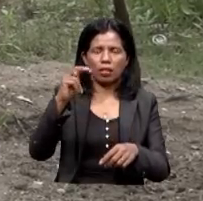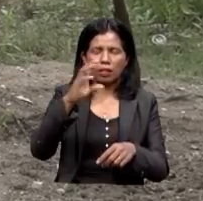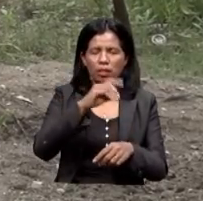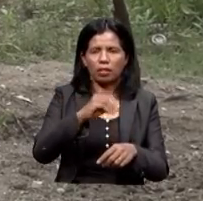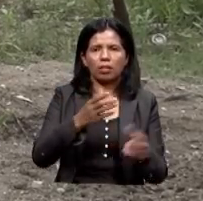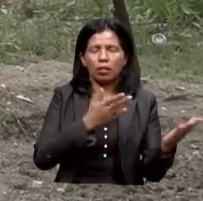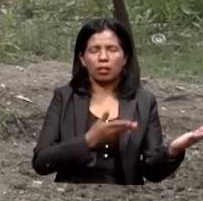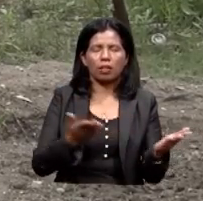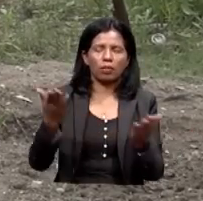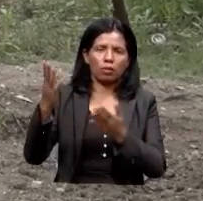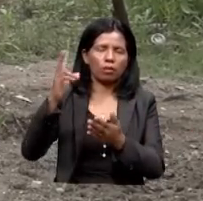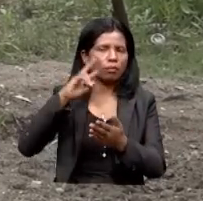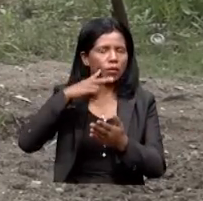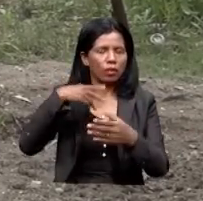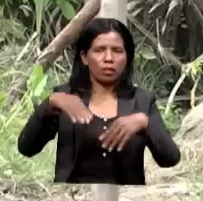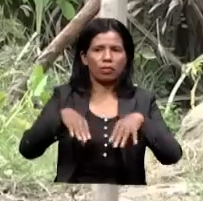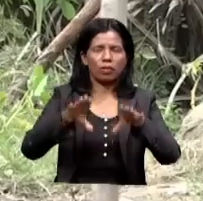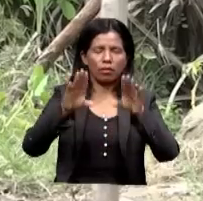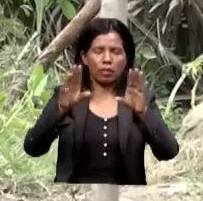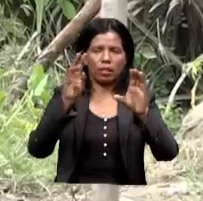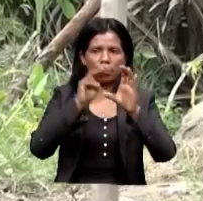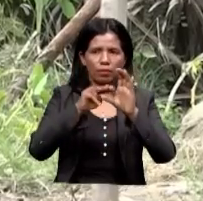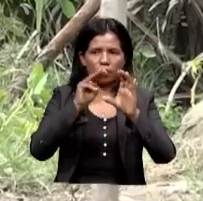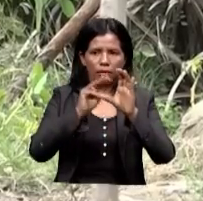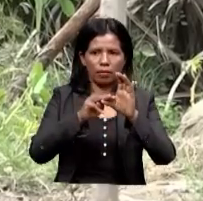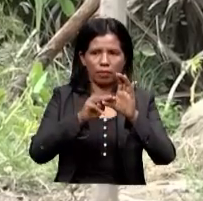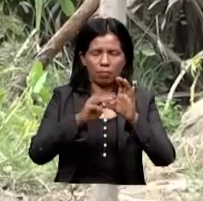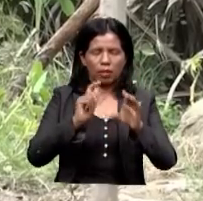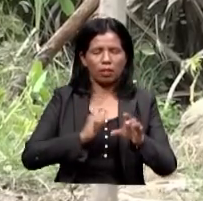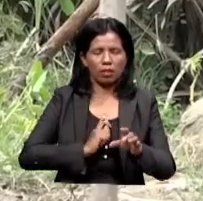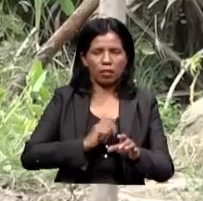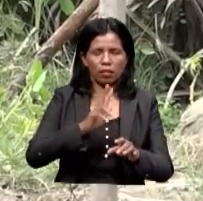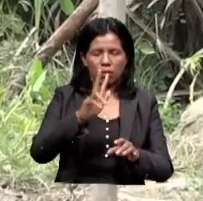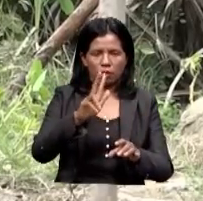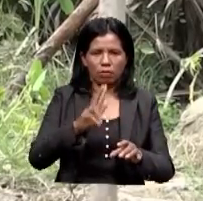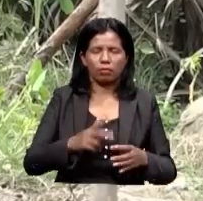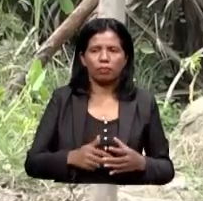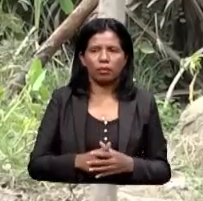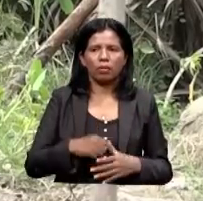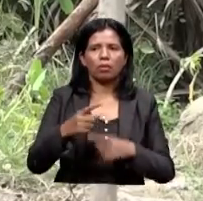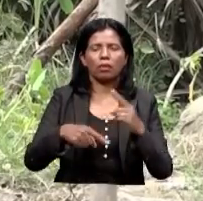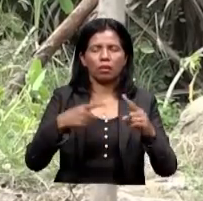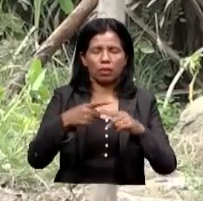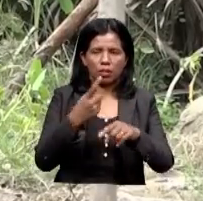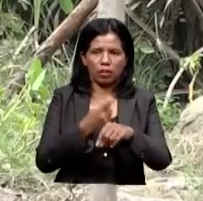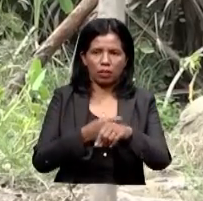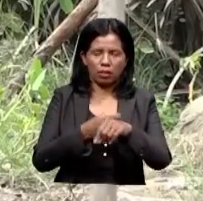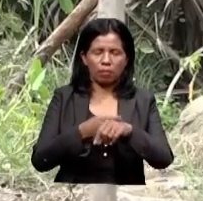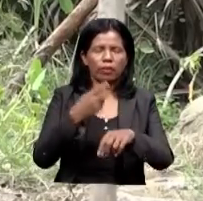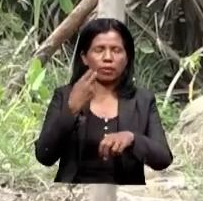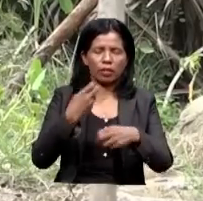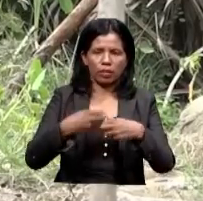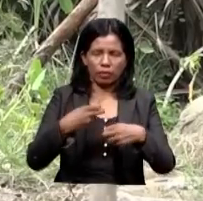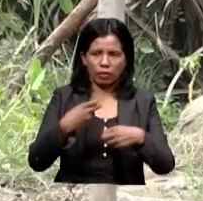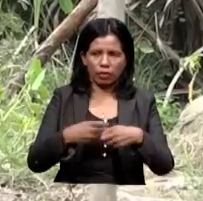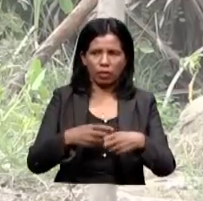lori modo hirak ne bafang iha mercado tasi tolo. Bayira iha tempo susar